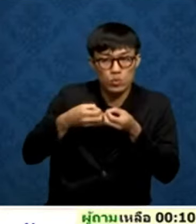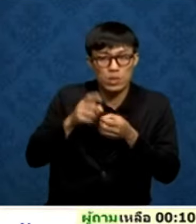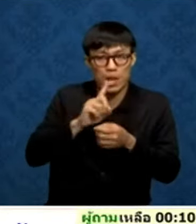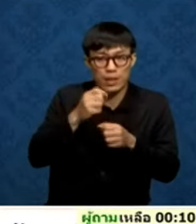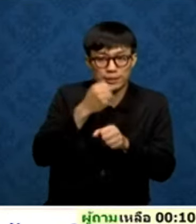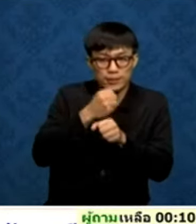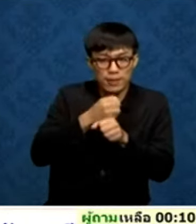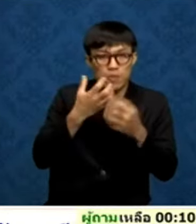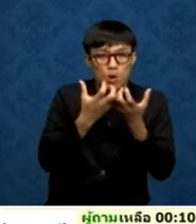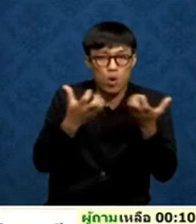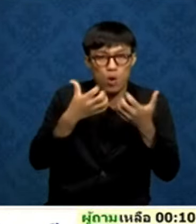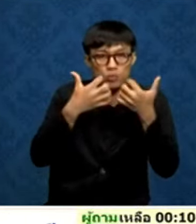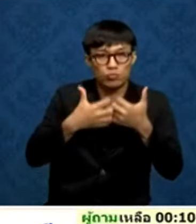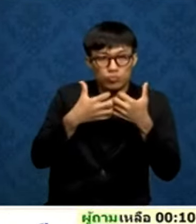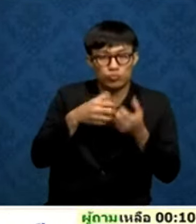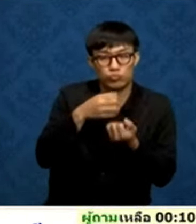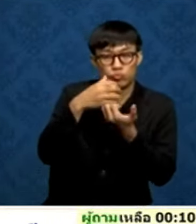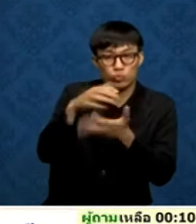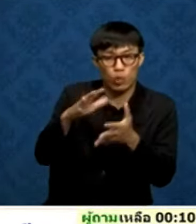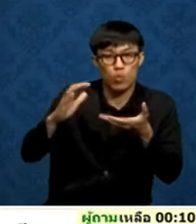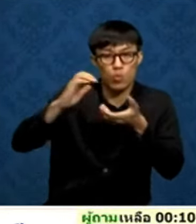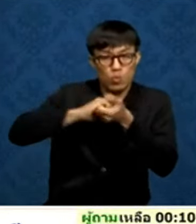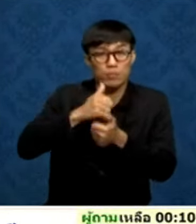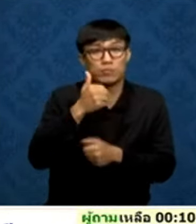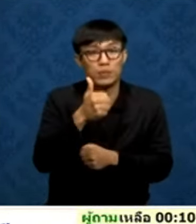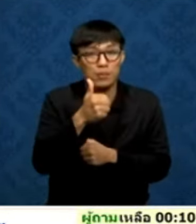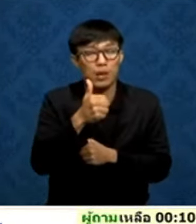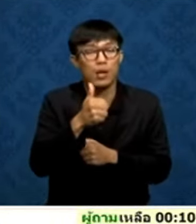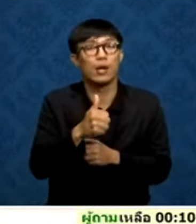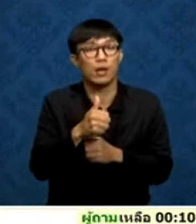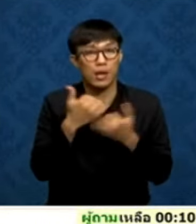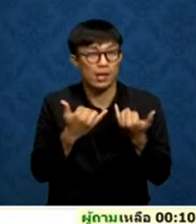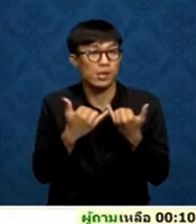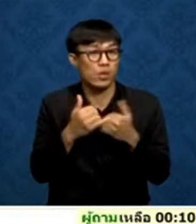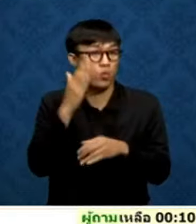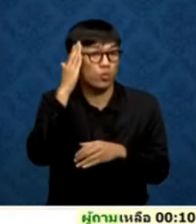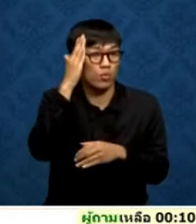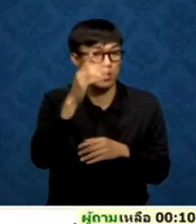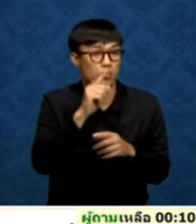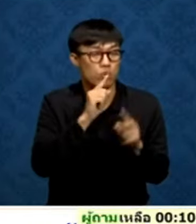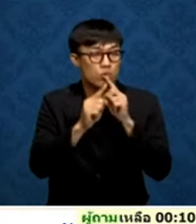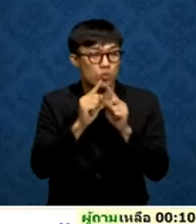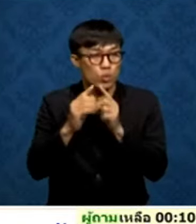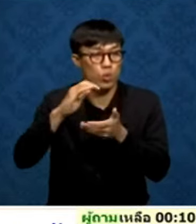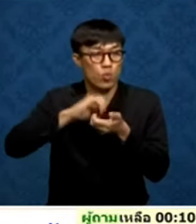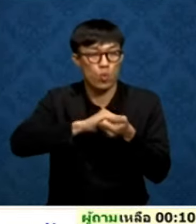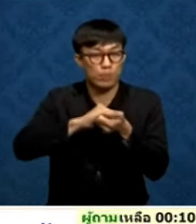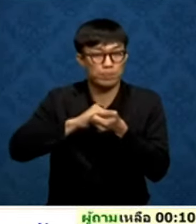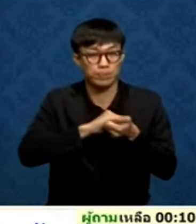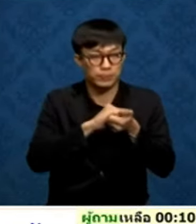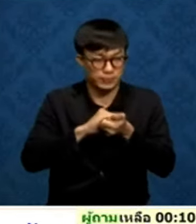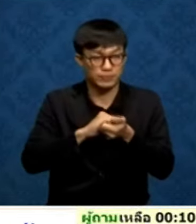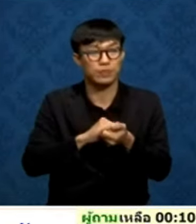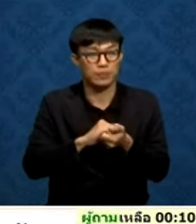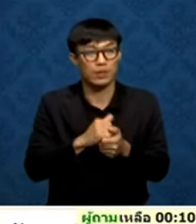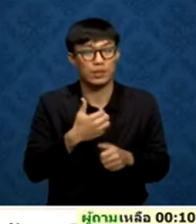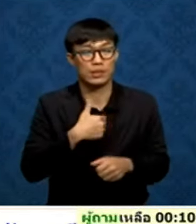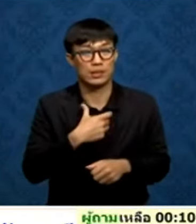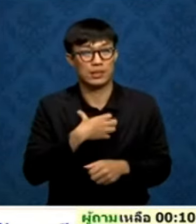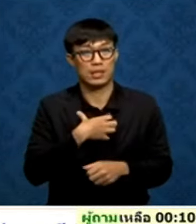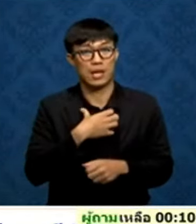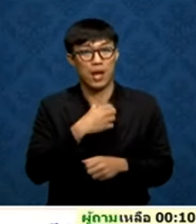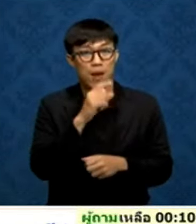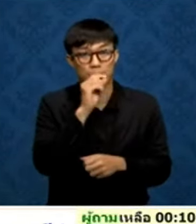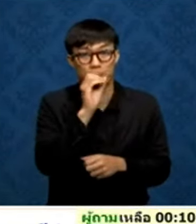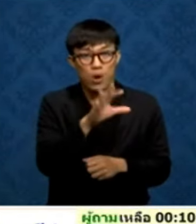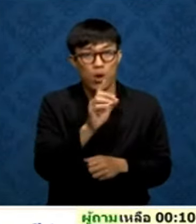รณ์หรืออะไรเพื่อส่งตัวข้างบนด้วยนะครับอันนี้ก็เป็นเรื่องการที่จะคุยกันเพื่อขอความร่วมมือดังนั้นผมก็อยากจะเรียนว่าถึ